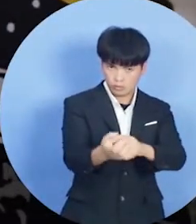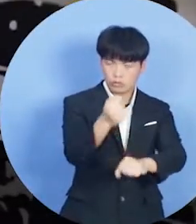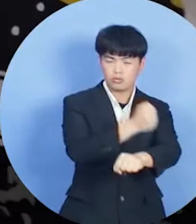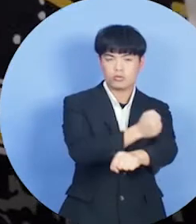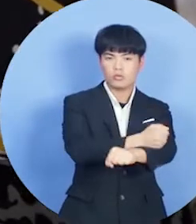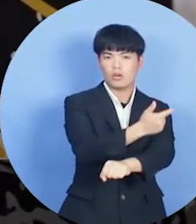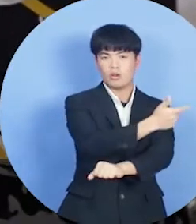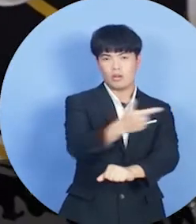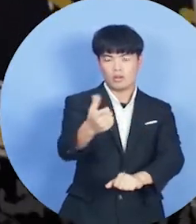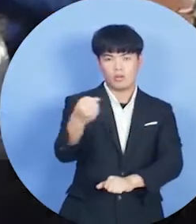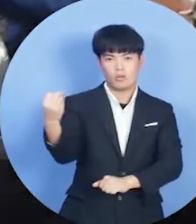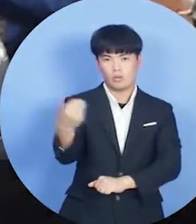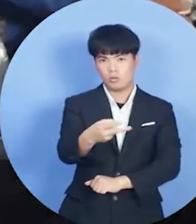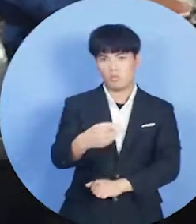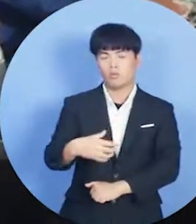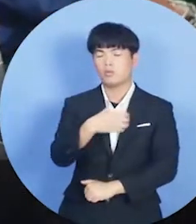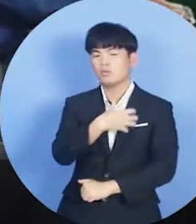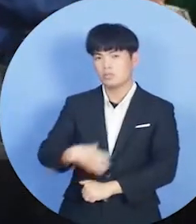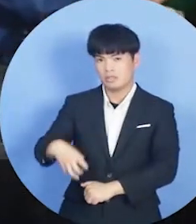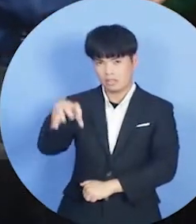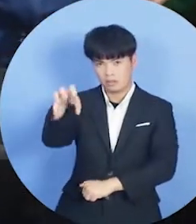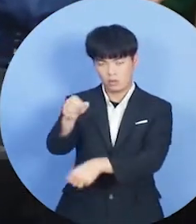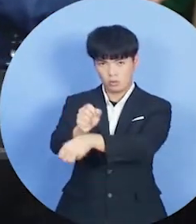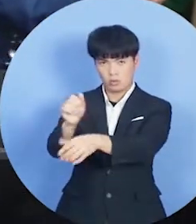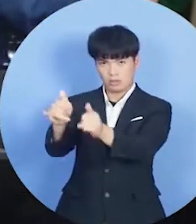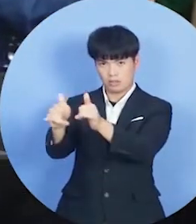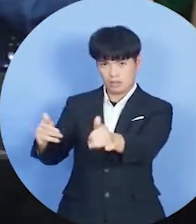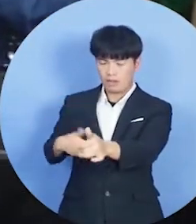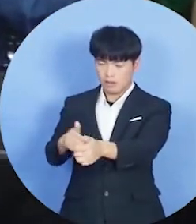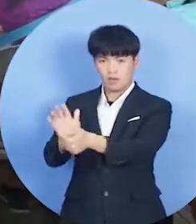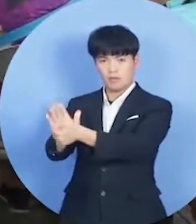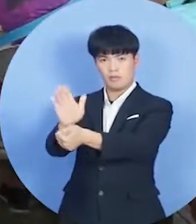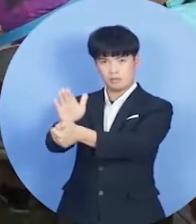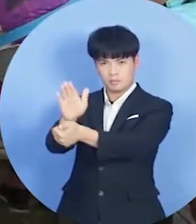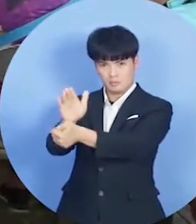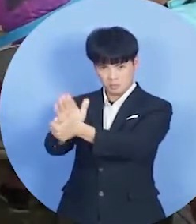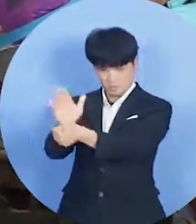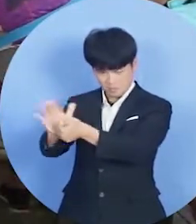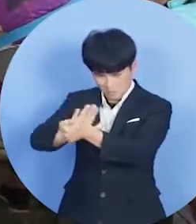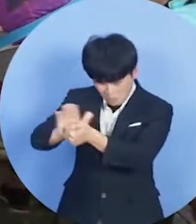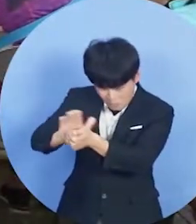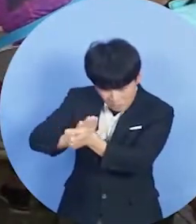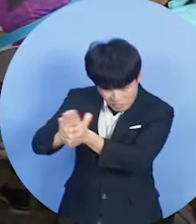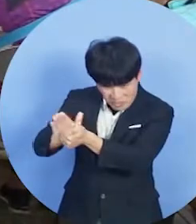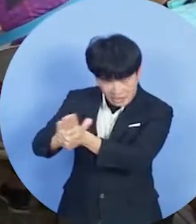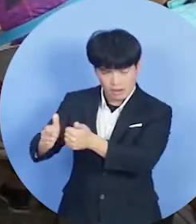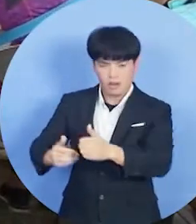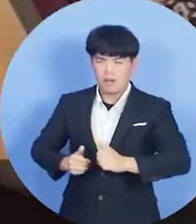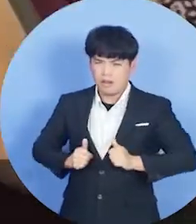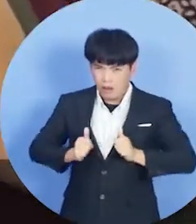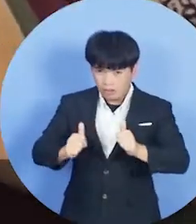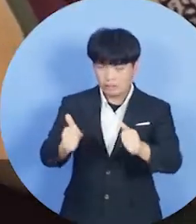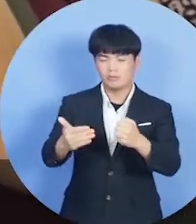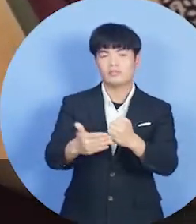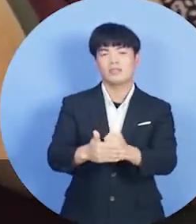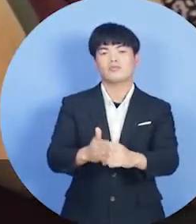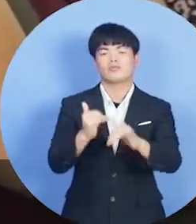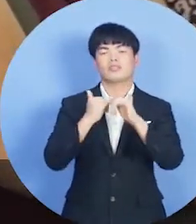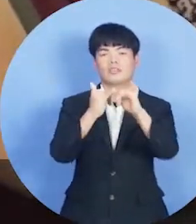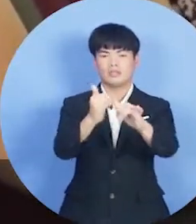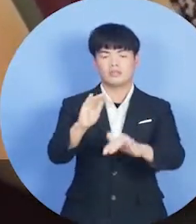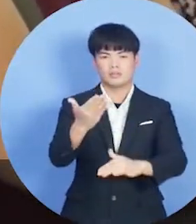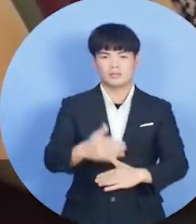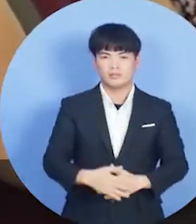수상자로 결정됐으며 강훈주 위원장은 지역의 사회봉사에 앞장서 살기 좋은 고장을 만드는 데 노력한 공로로 시민의 상을